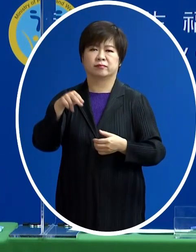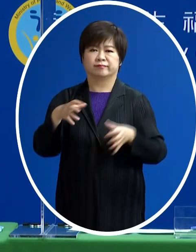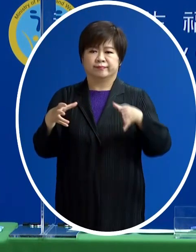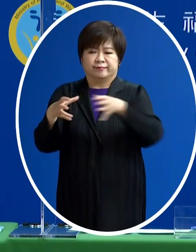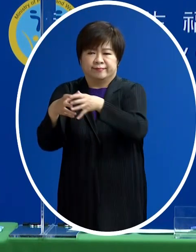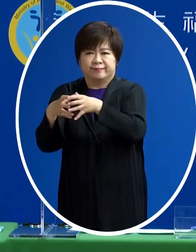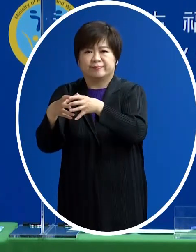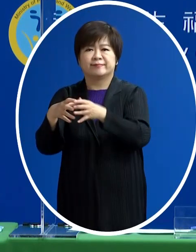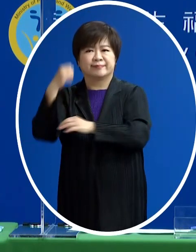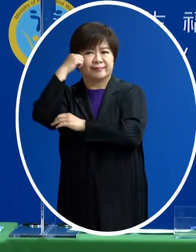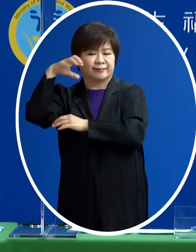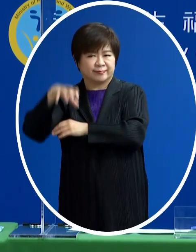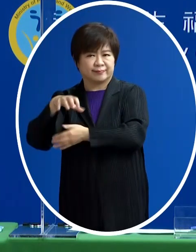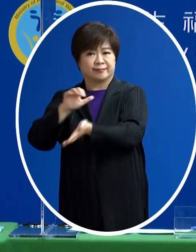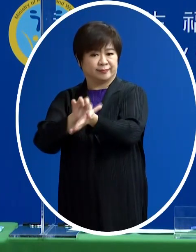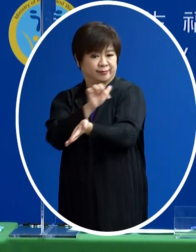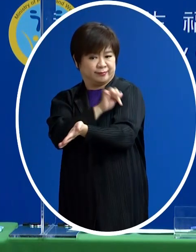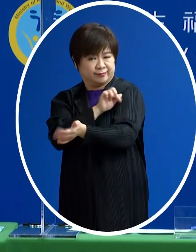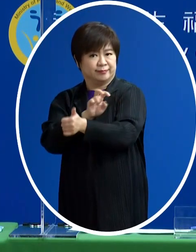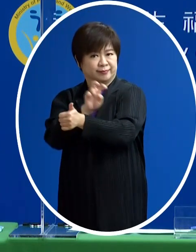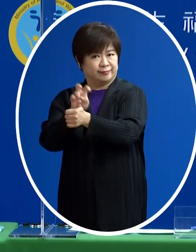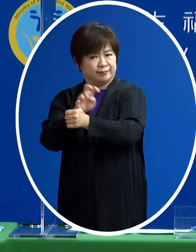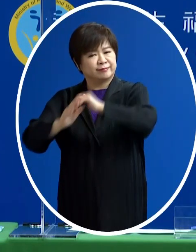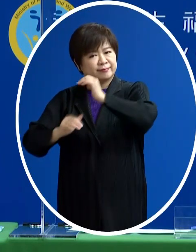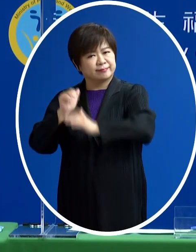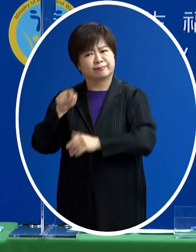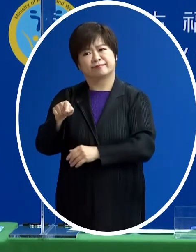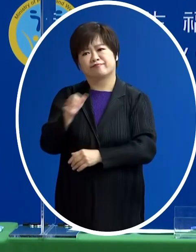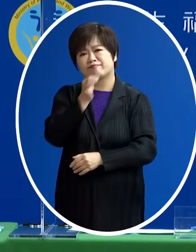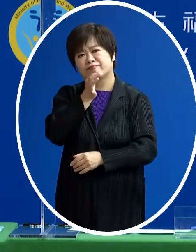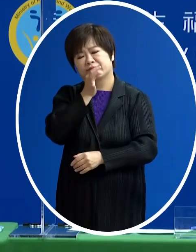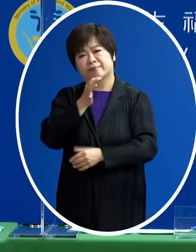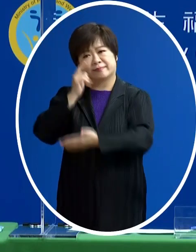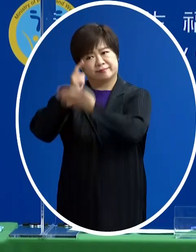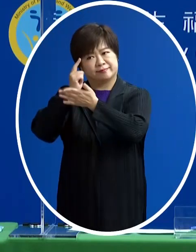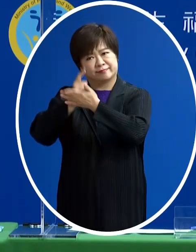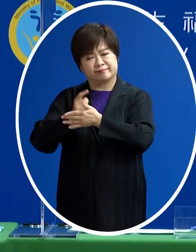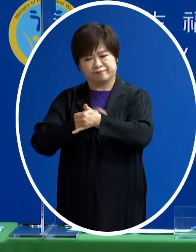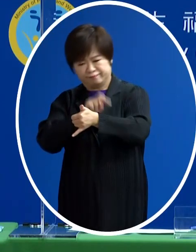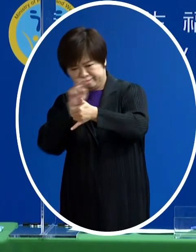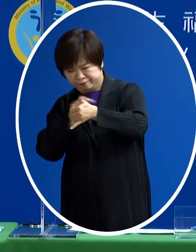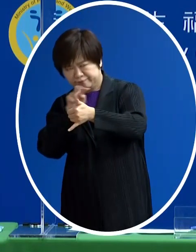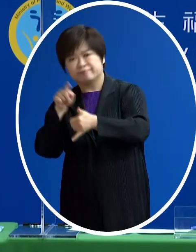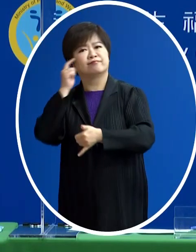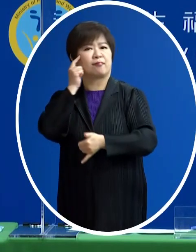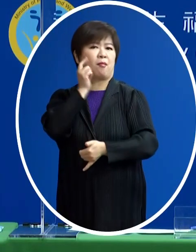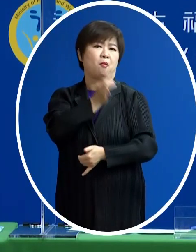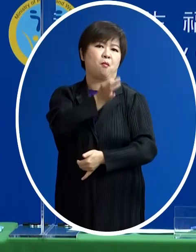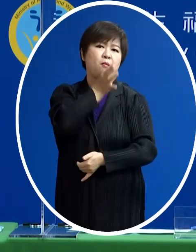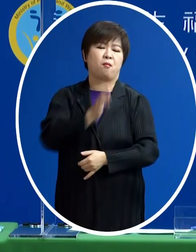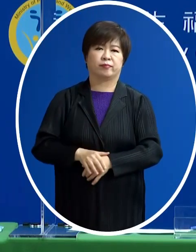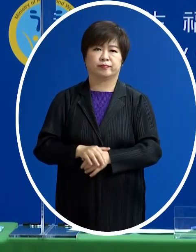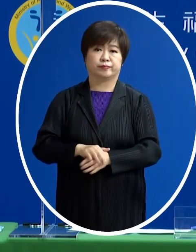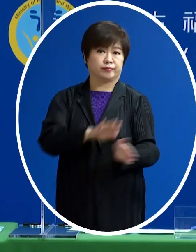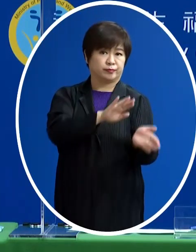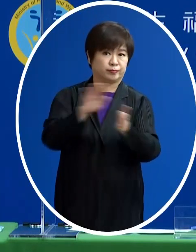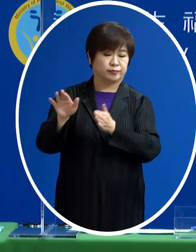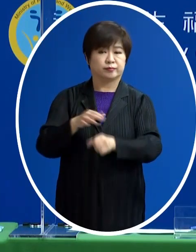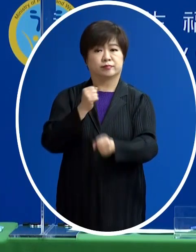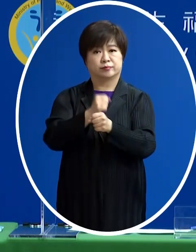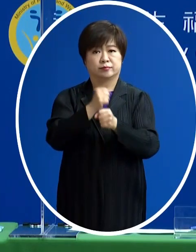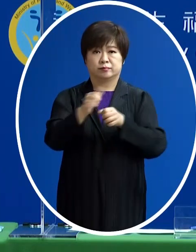去也有这个医护人员做比较，就是每天的观察，事实上应该是 OK。 那另外商务客最近也